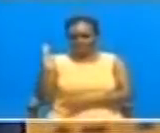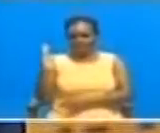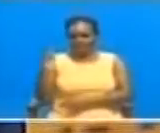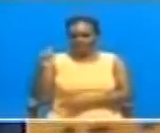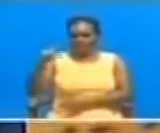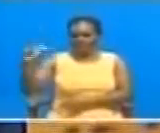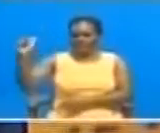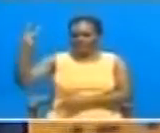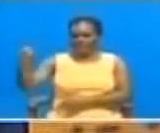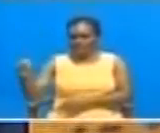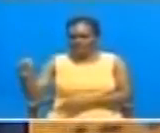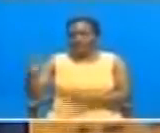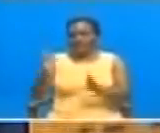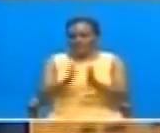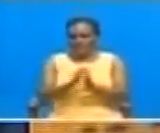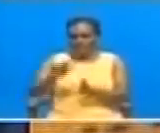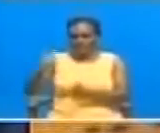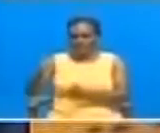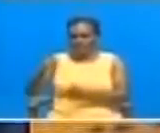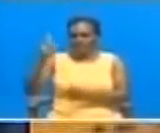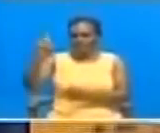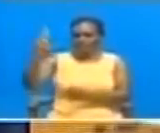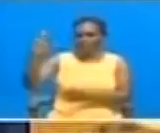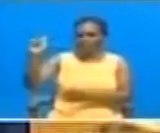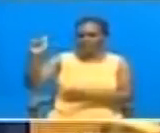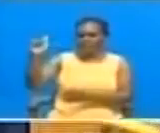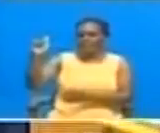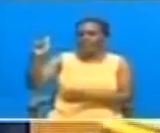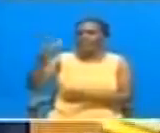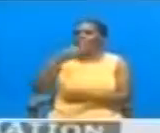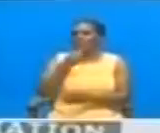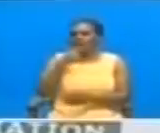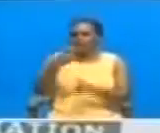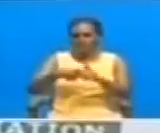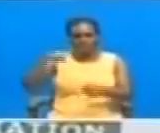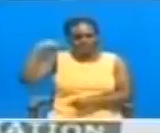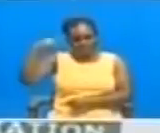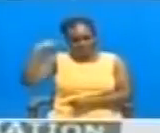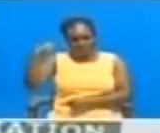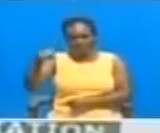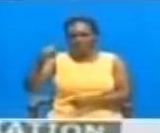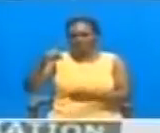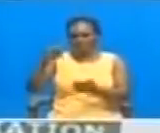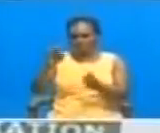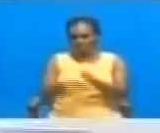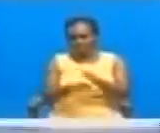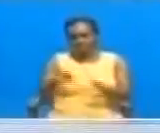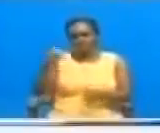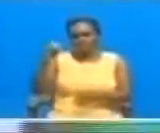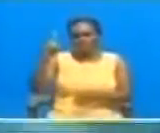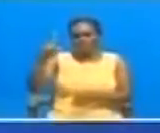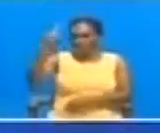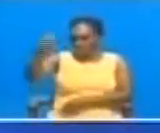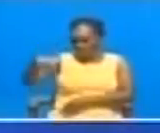Alan Kategega na wa klabu ya Ushuru pamoja na Eric Yohana kutoka klabu ya Mathare United na Michael Olunga wa Gor Mahia na